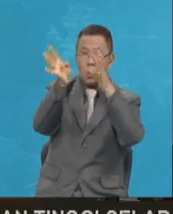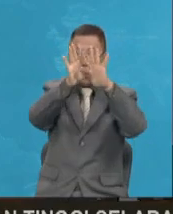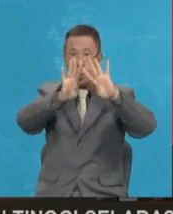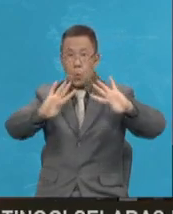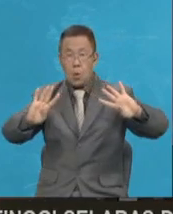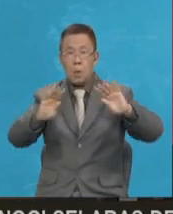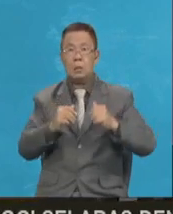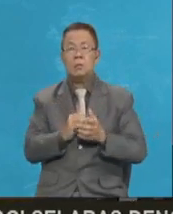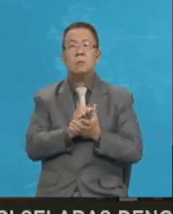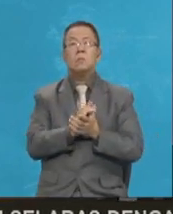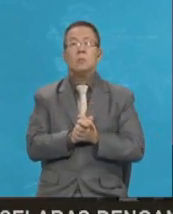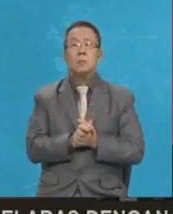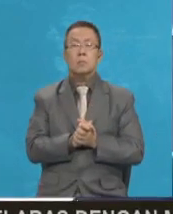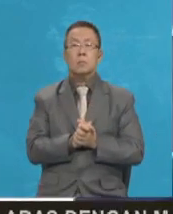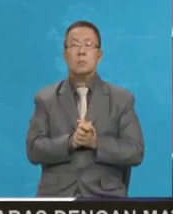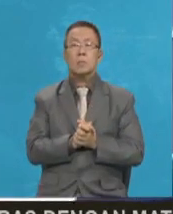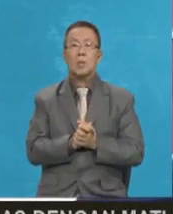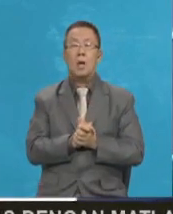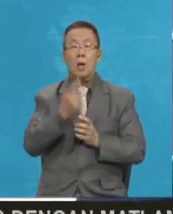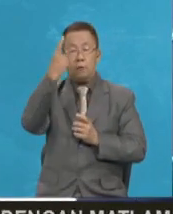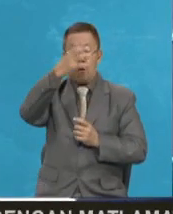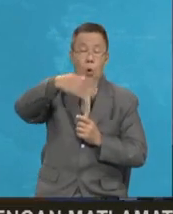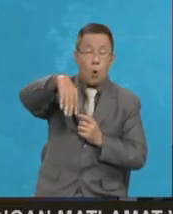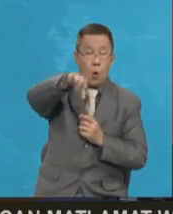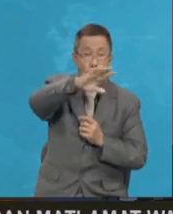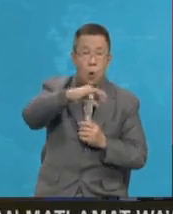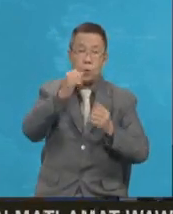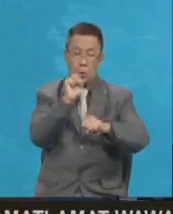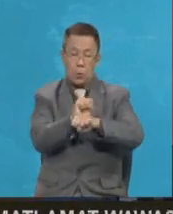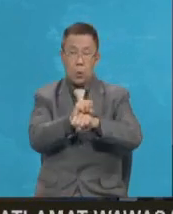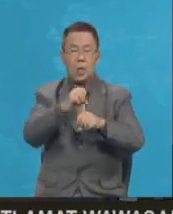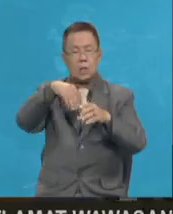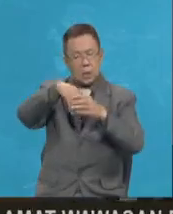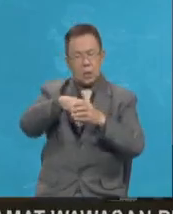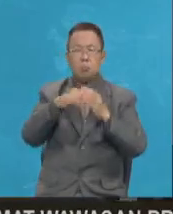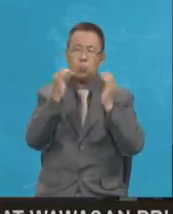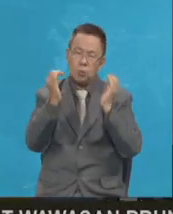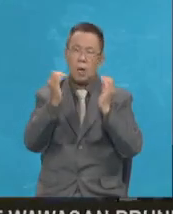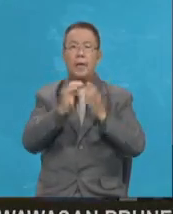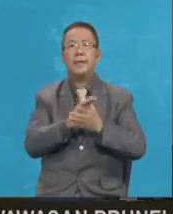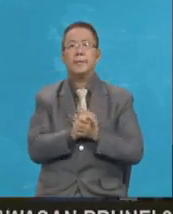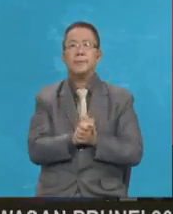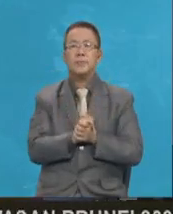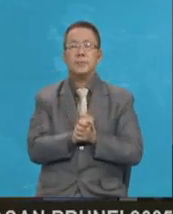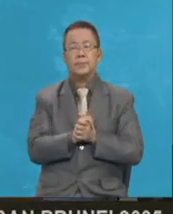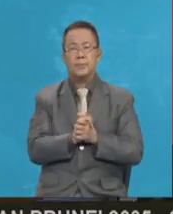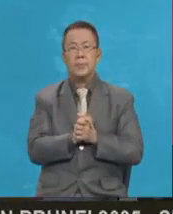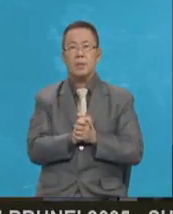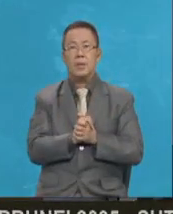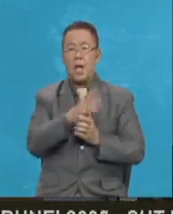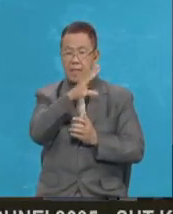Ocean yang memberi pengikir Alfan kepada perusahaan-perusahaan yang cemerlang dalam menyumbang kepada pertumbuhan